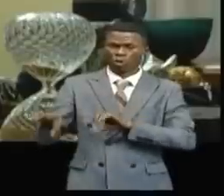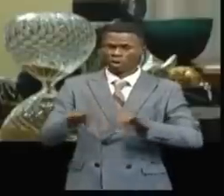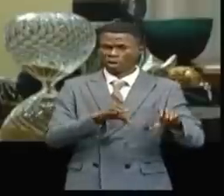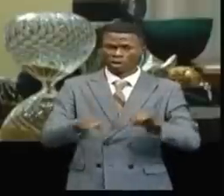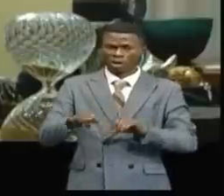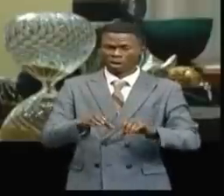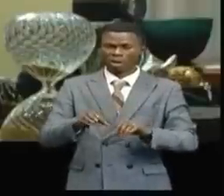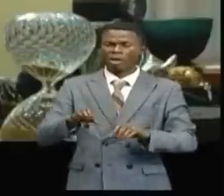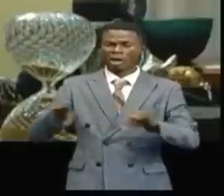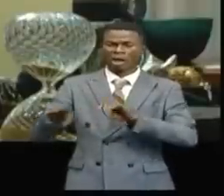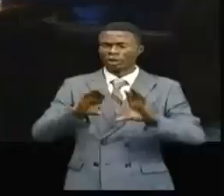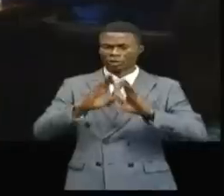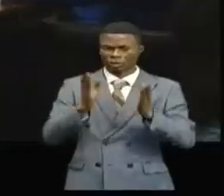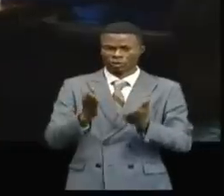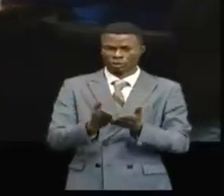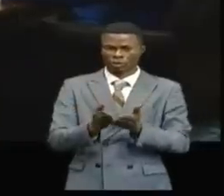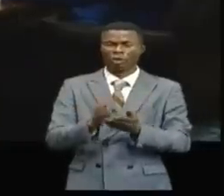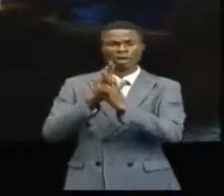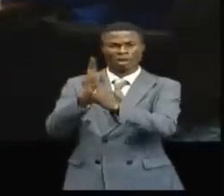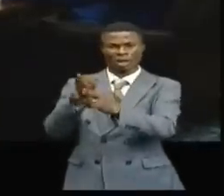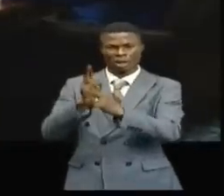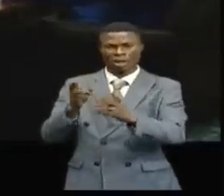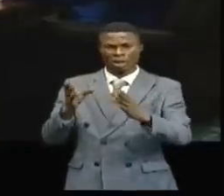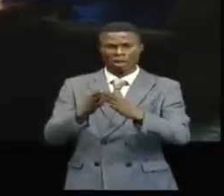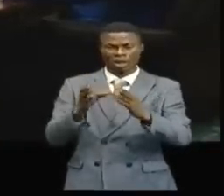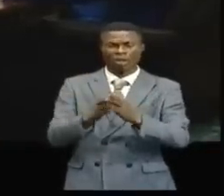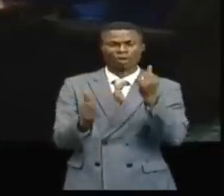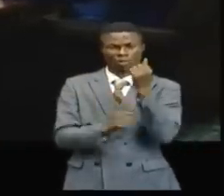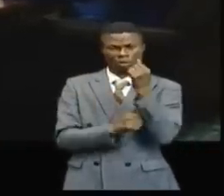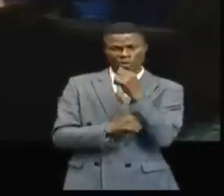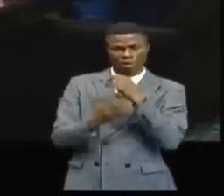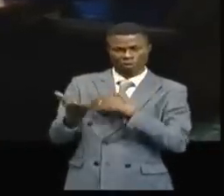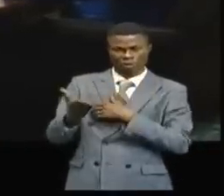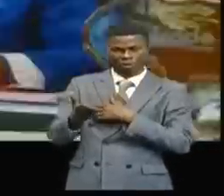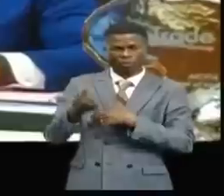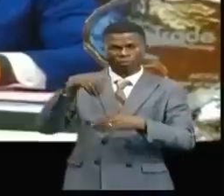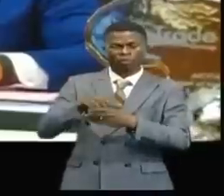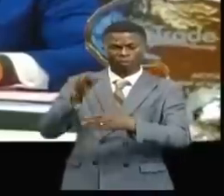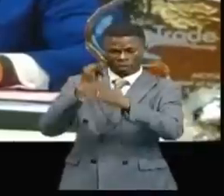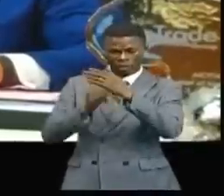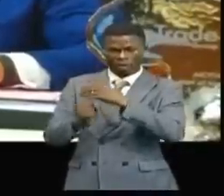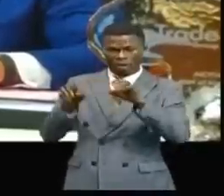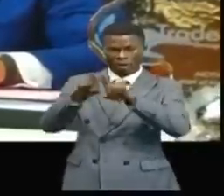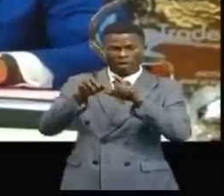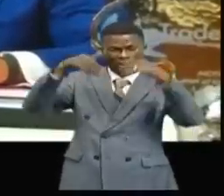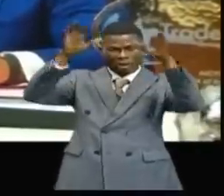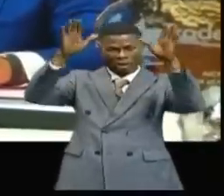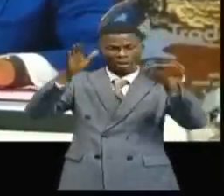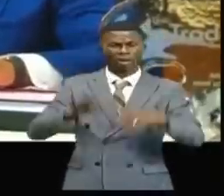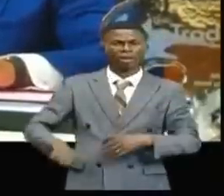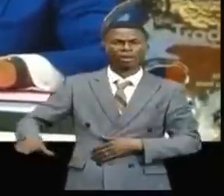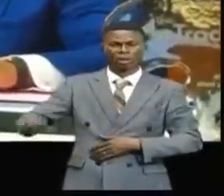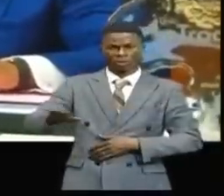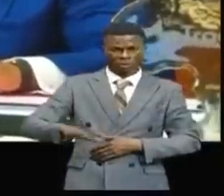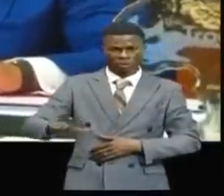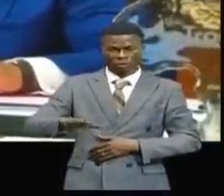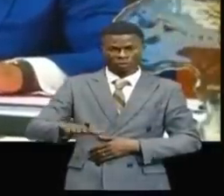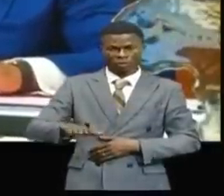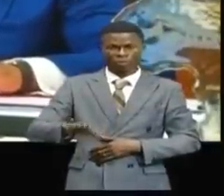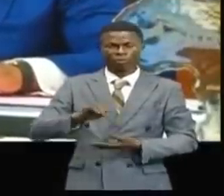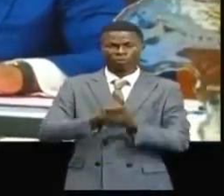et interactions dans ses rapports avec les usagers, tant à l'intérieur qu'à l'extérieur du pays. Il est